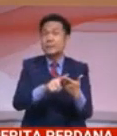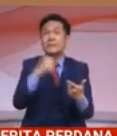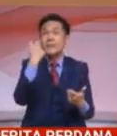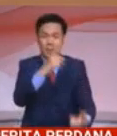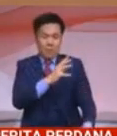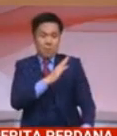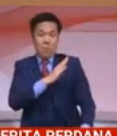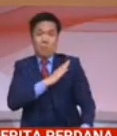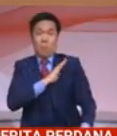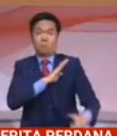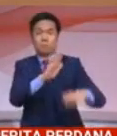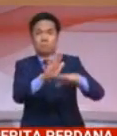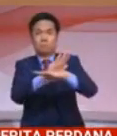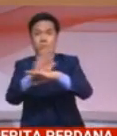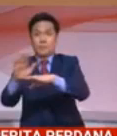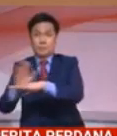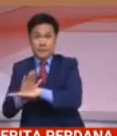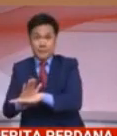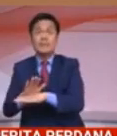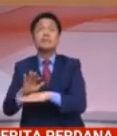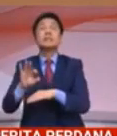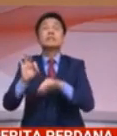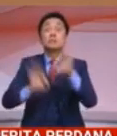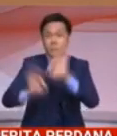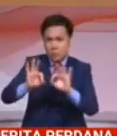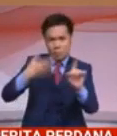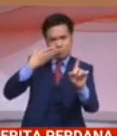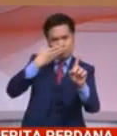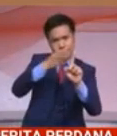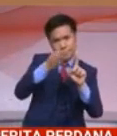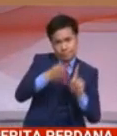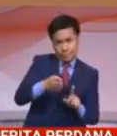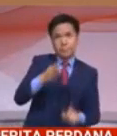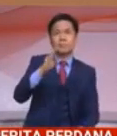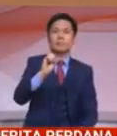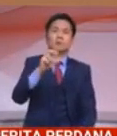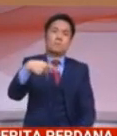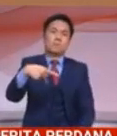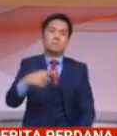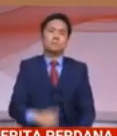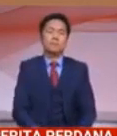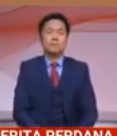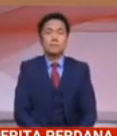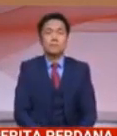yang gagal mematuhi SOP yang dikeluarkan oleh kerajaan.